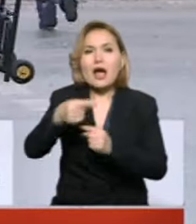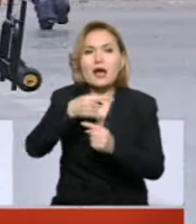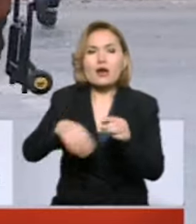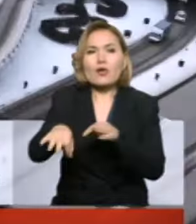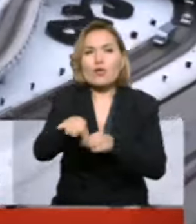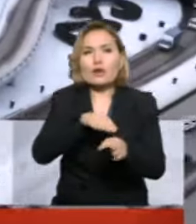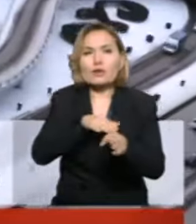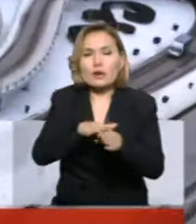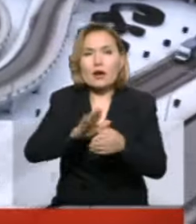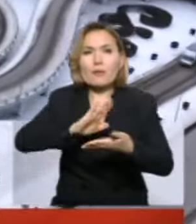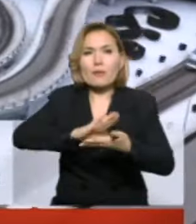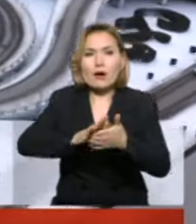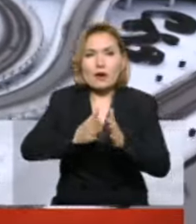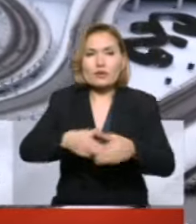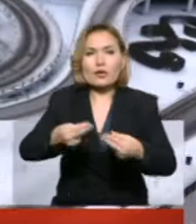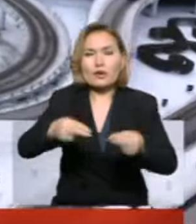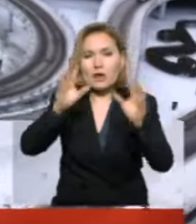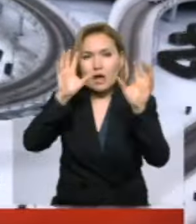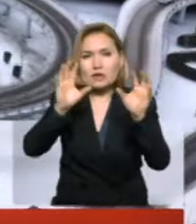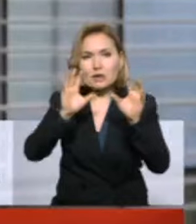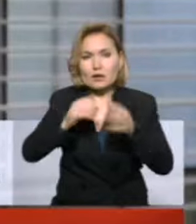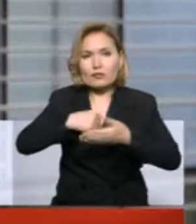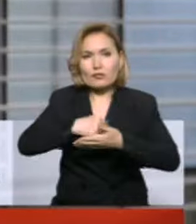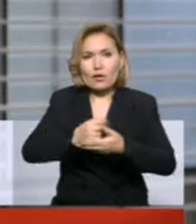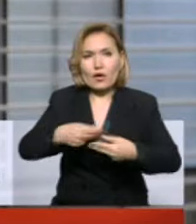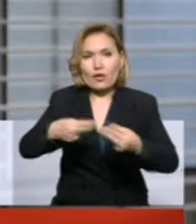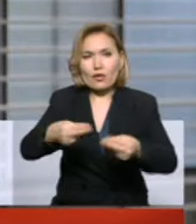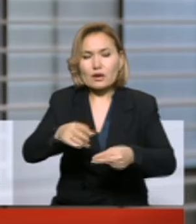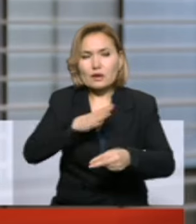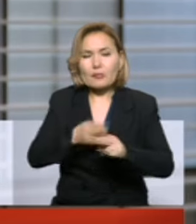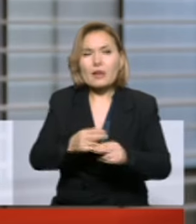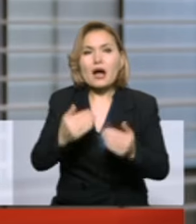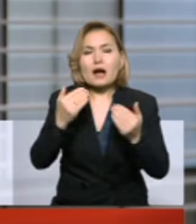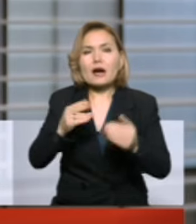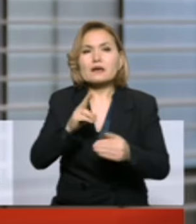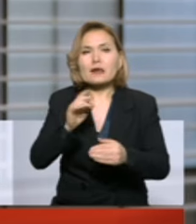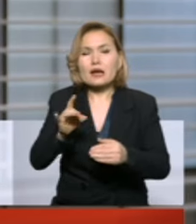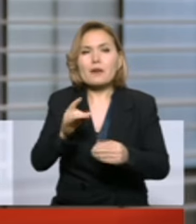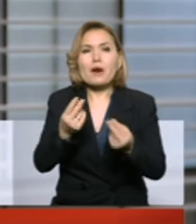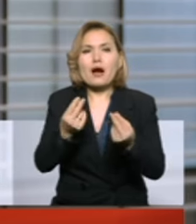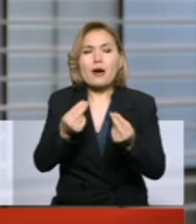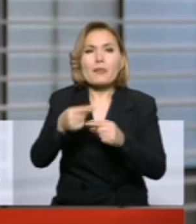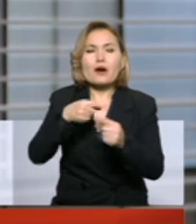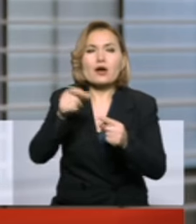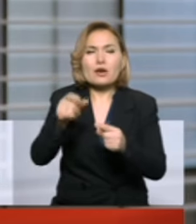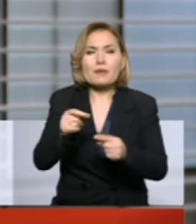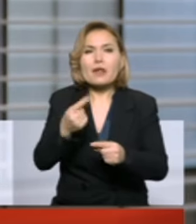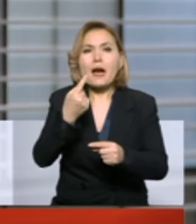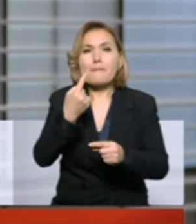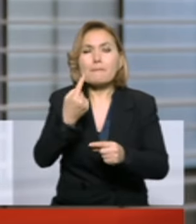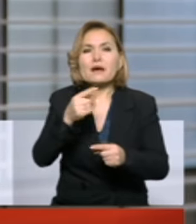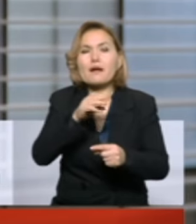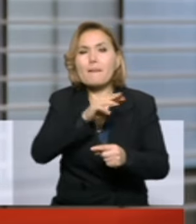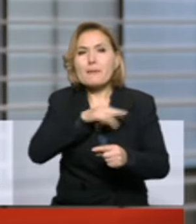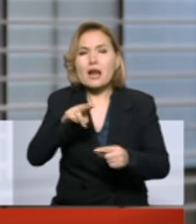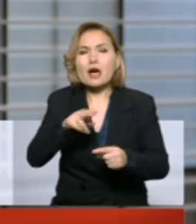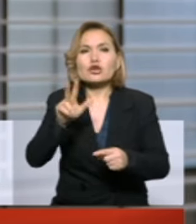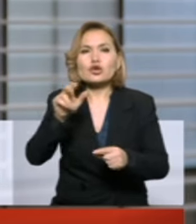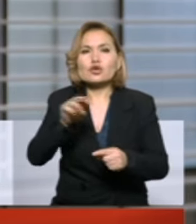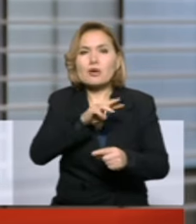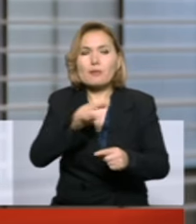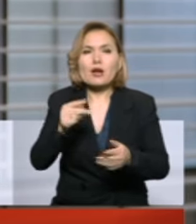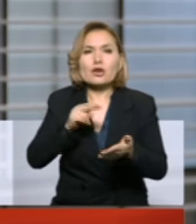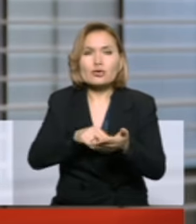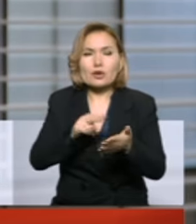жобаларды жүзеге асыру туралы заңдарға қол қойылған. Айта кету керек, қазір қатарлық инвесторлар жалпы құны 1 миллиард 300 миллион доллар